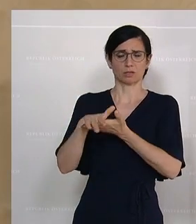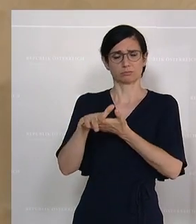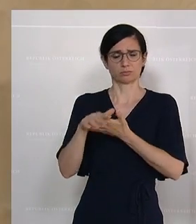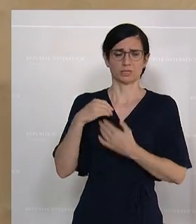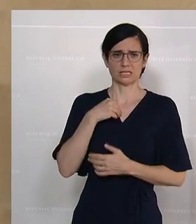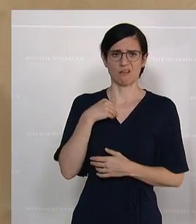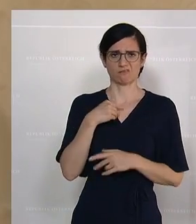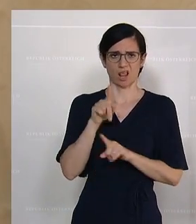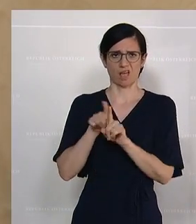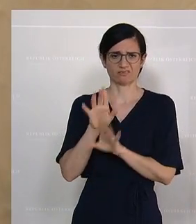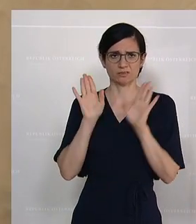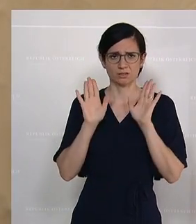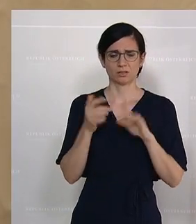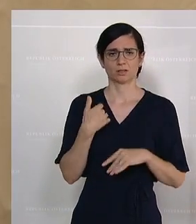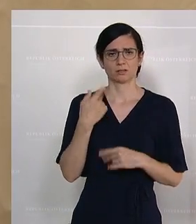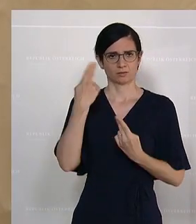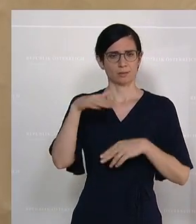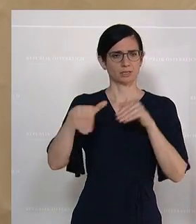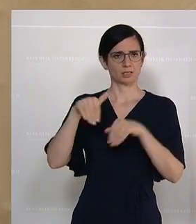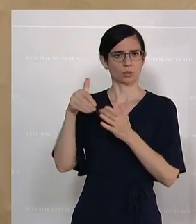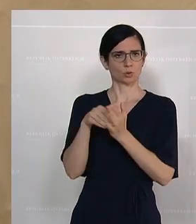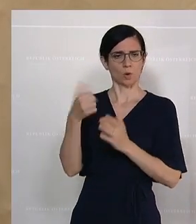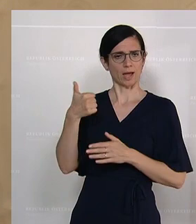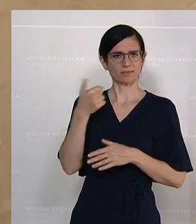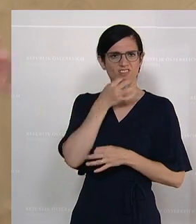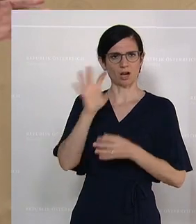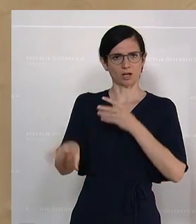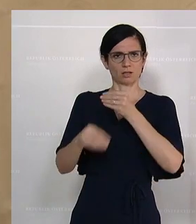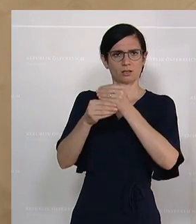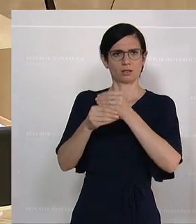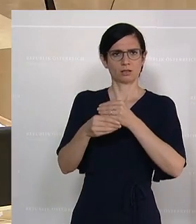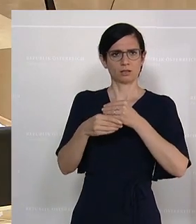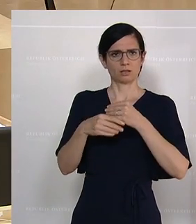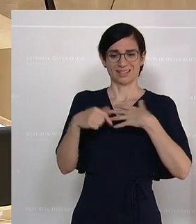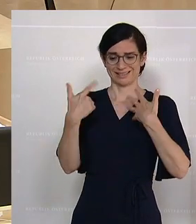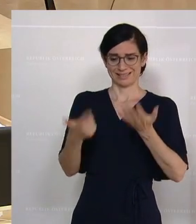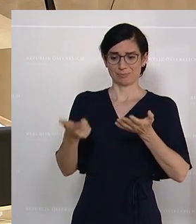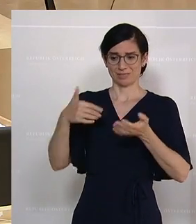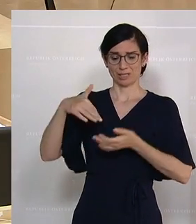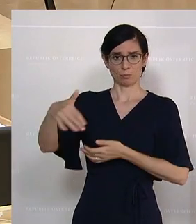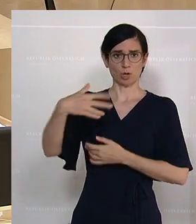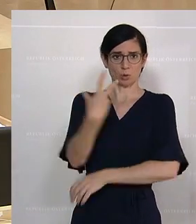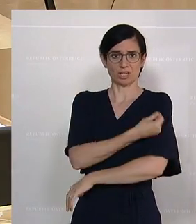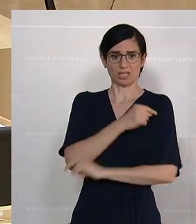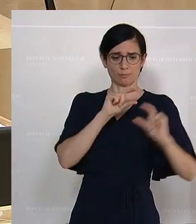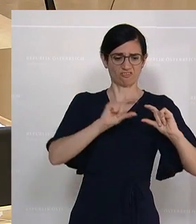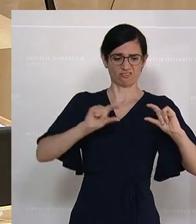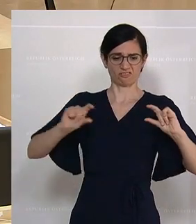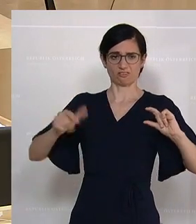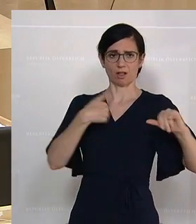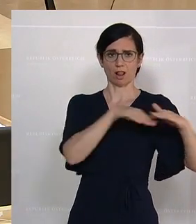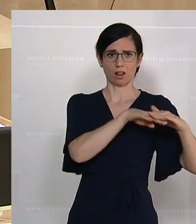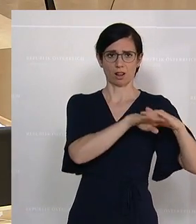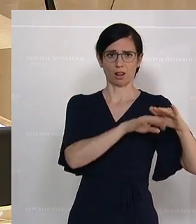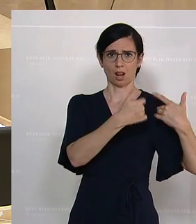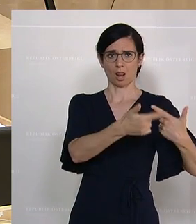mit zu dieser frage auch gleich noch eine frage angeschlossen was machen und damit die 70 millionen impfdosen die noch irgendwo vor